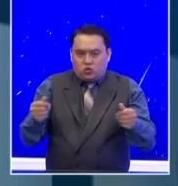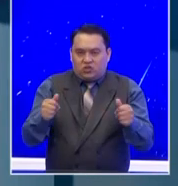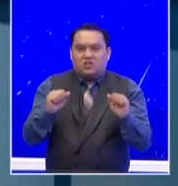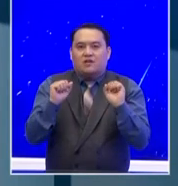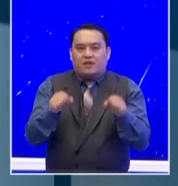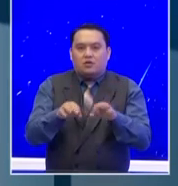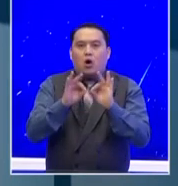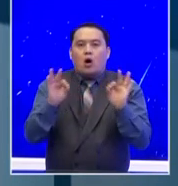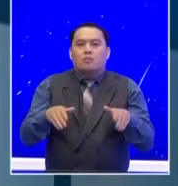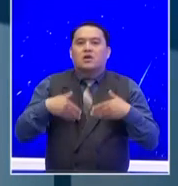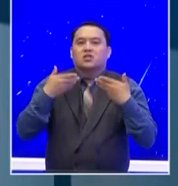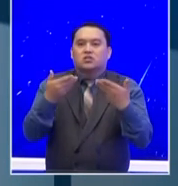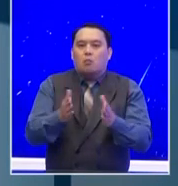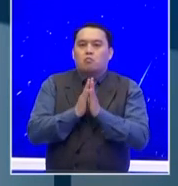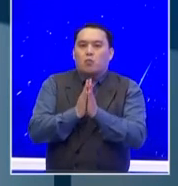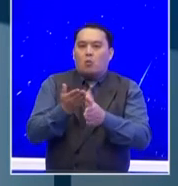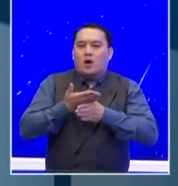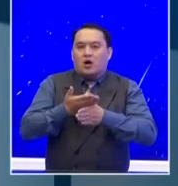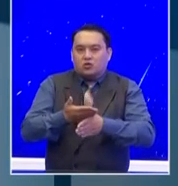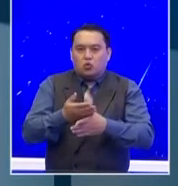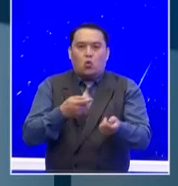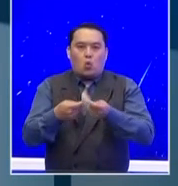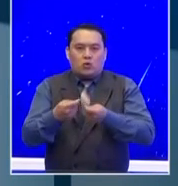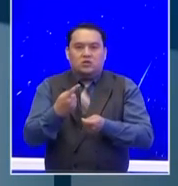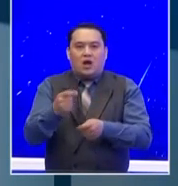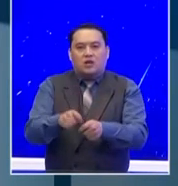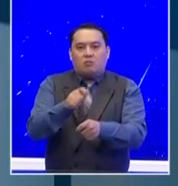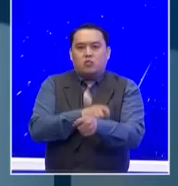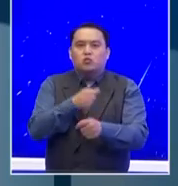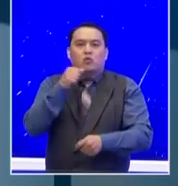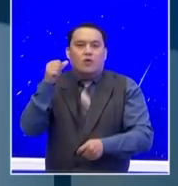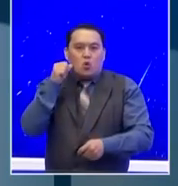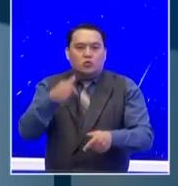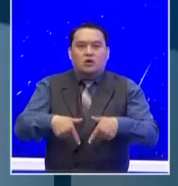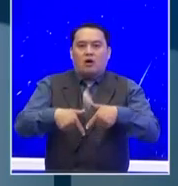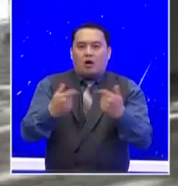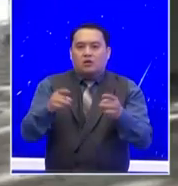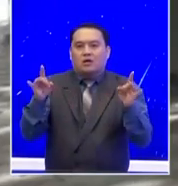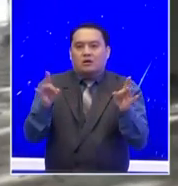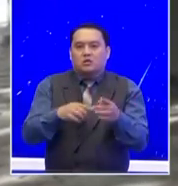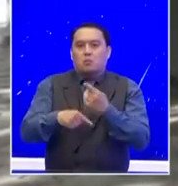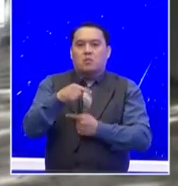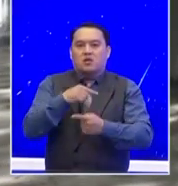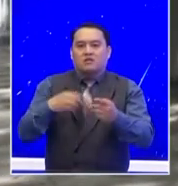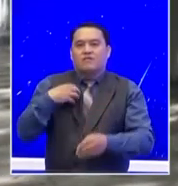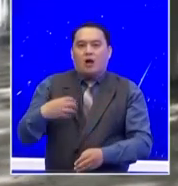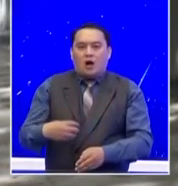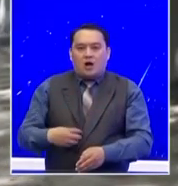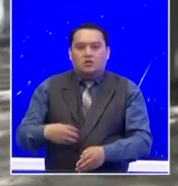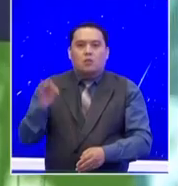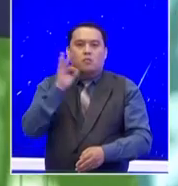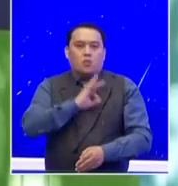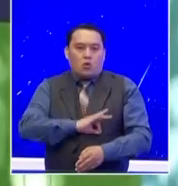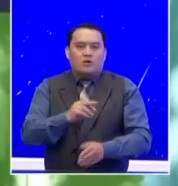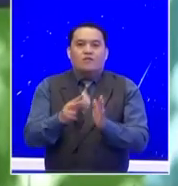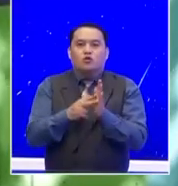исчезновения. В своем обращении они просят помощи у властей. За один квартал прошлого года гостинично-ресторанный бизнес во Франции принес